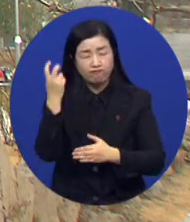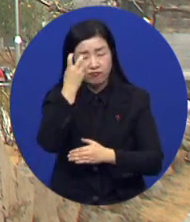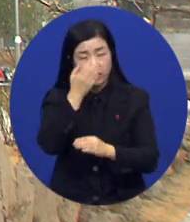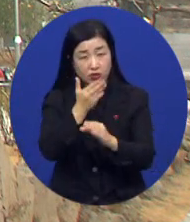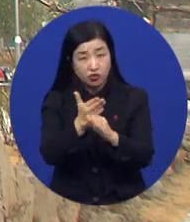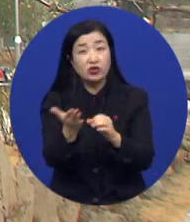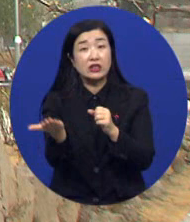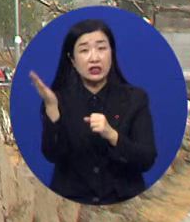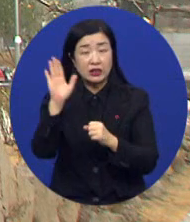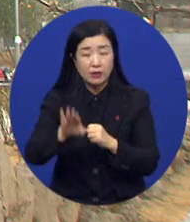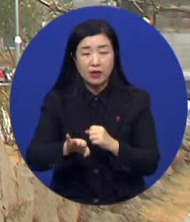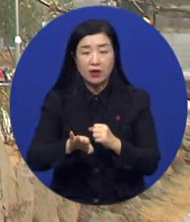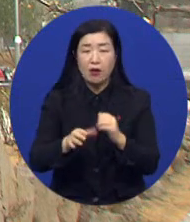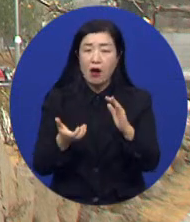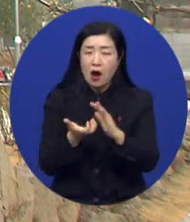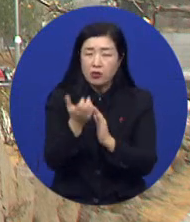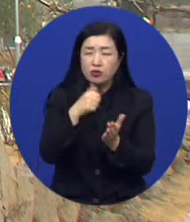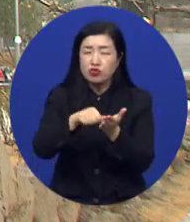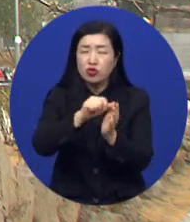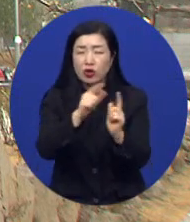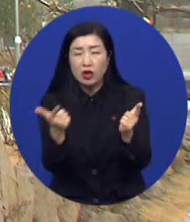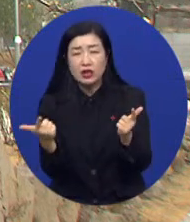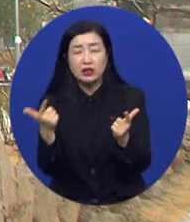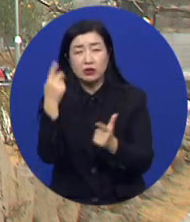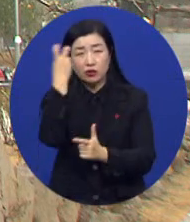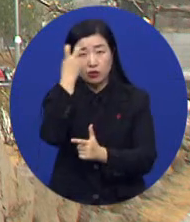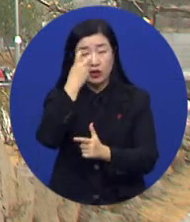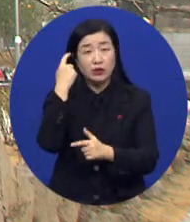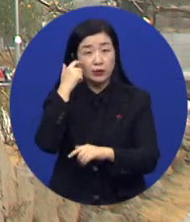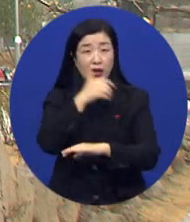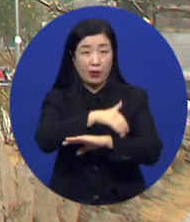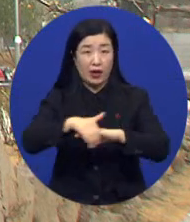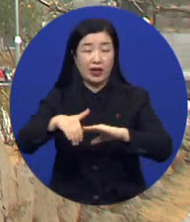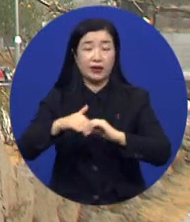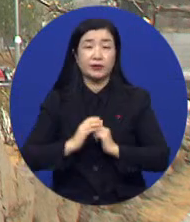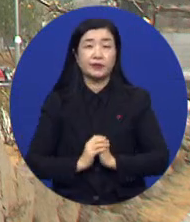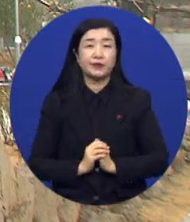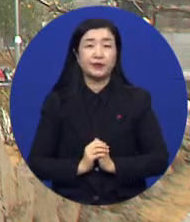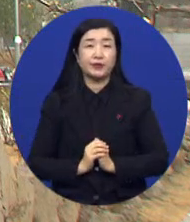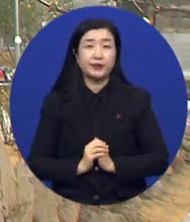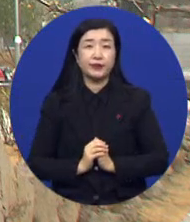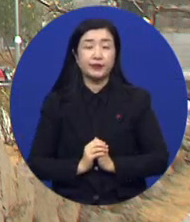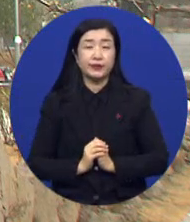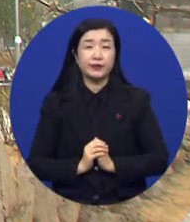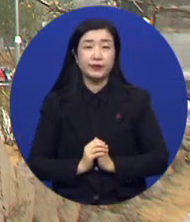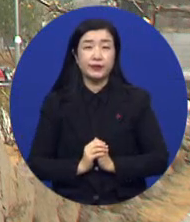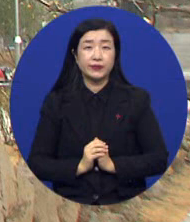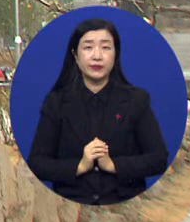압수물 분석 후 추가 수사 여부를 검토할 계획입니다. MBC 뉴스 김하은입니다.